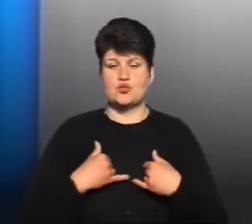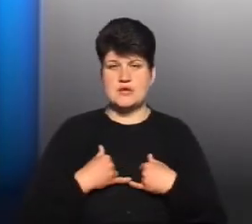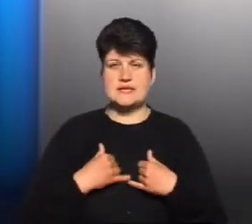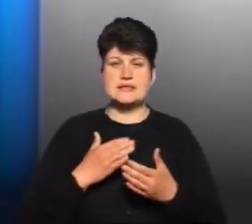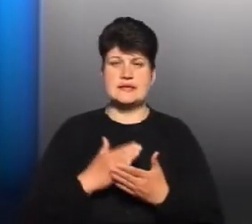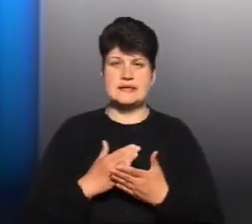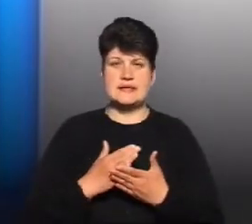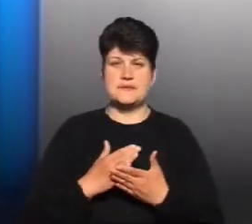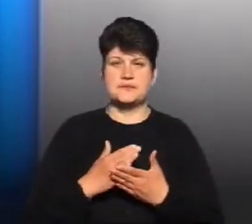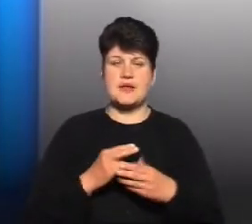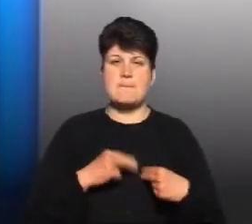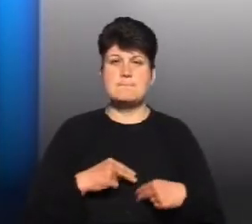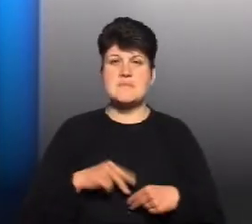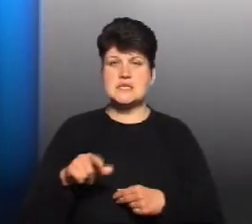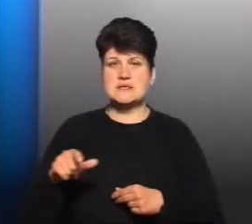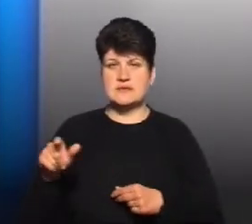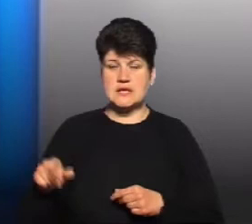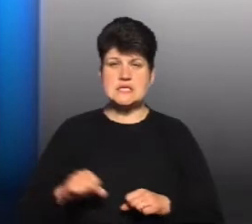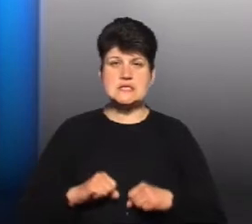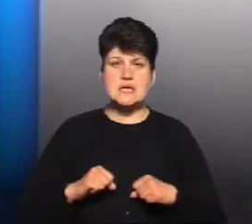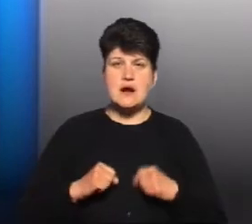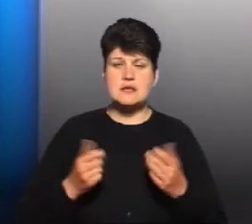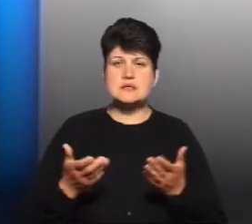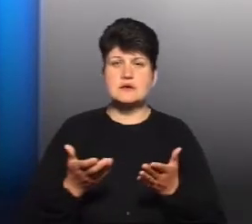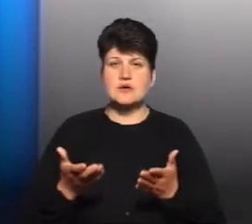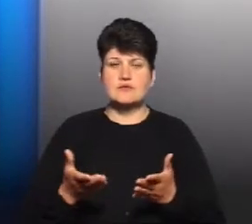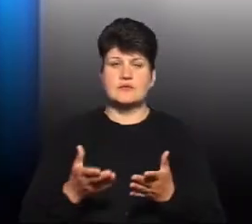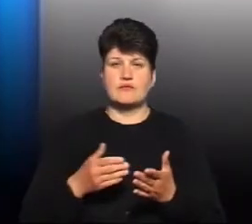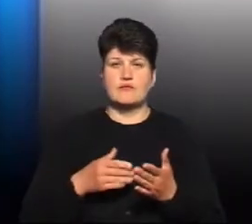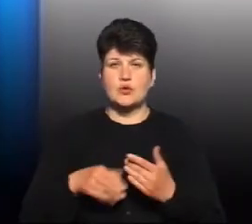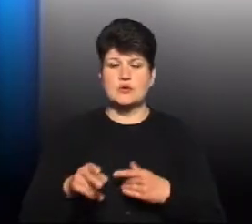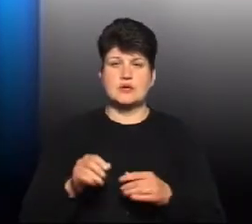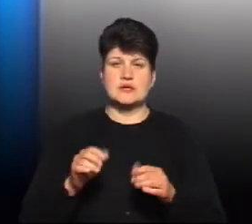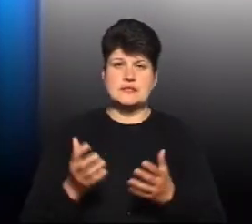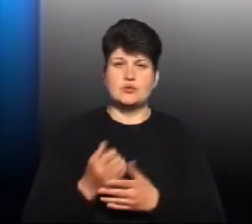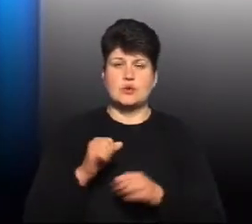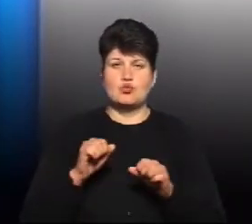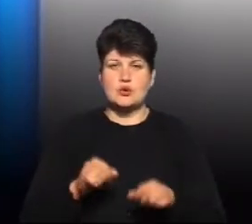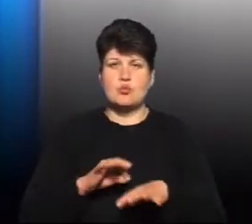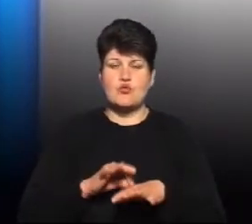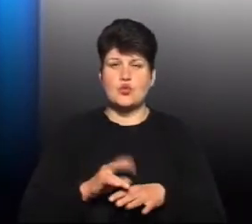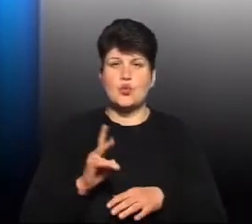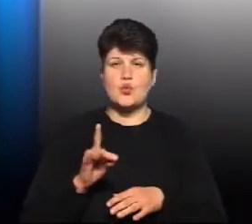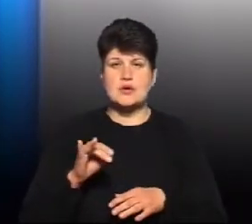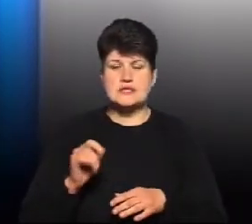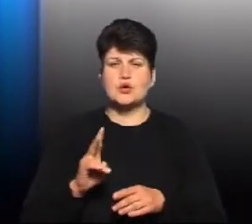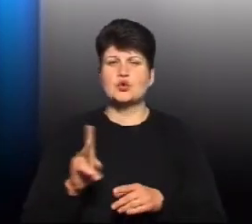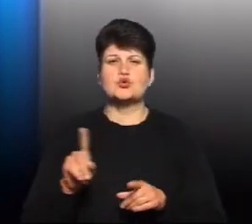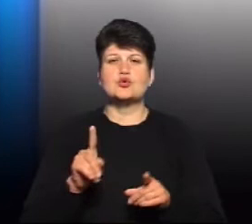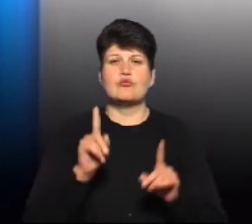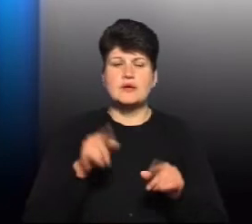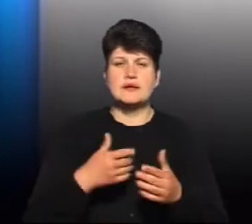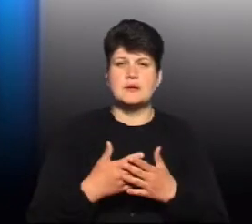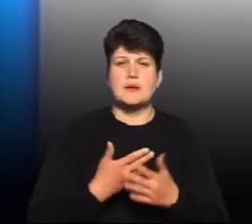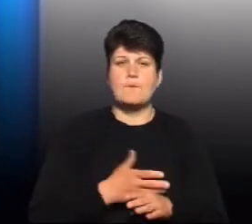самі працівники, стараються якби виходити з своїх можливостей і проводити курси, хто що вміє. Наприклад, от польську мову, я